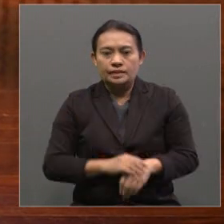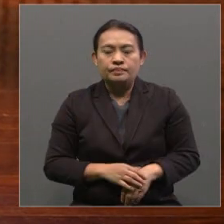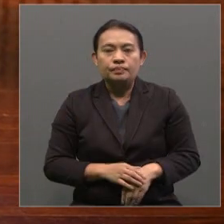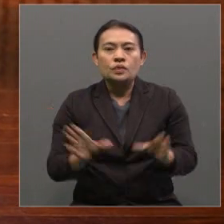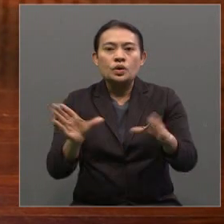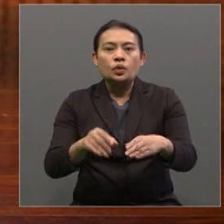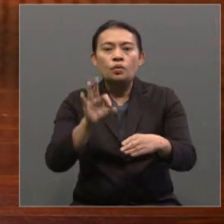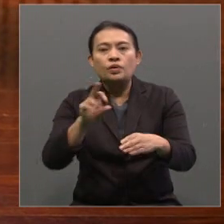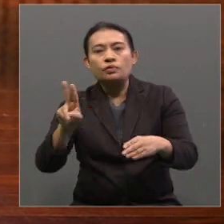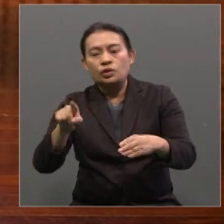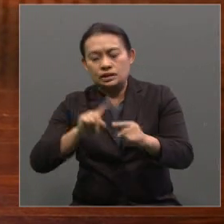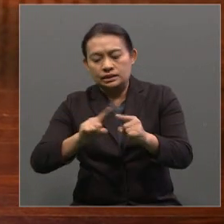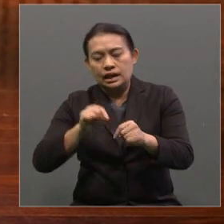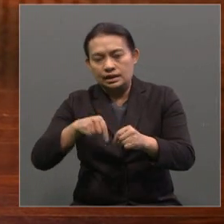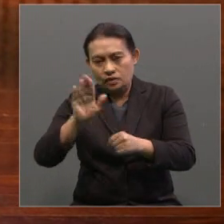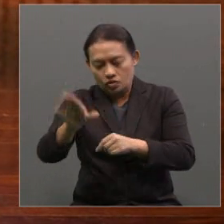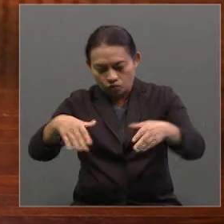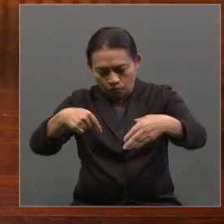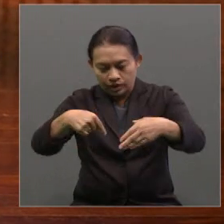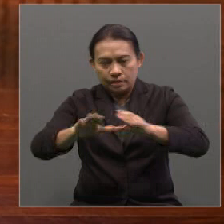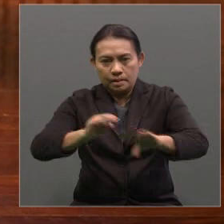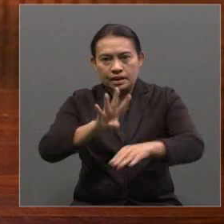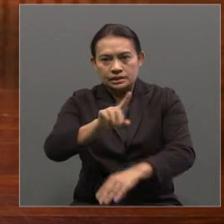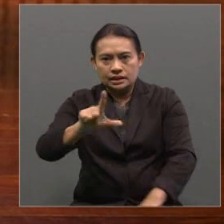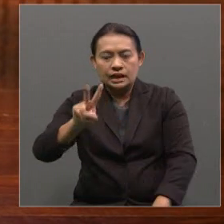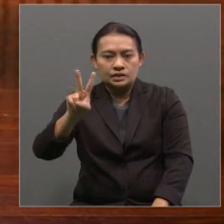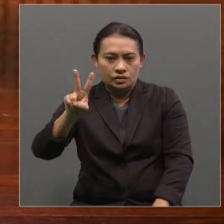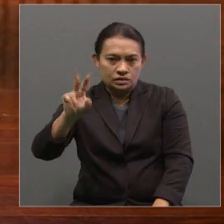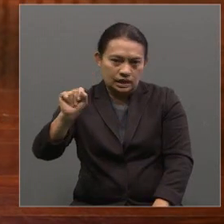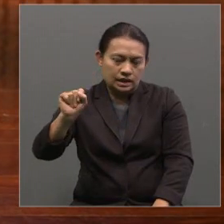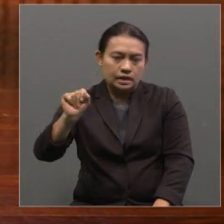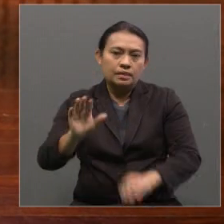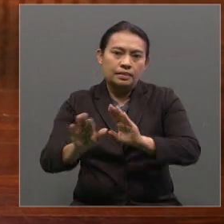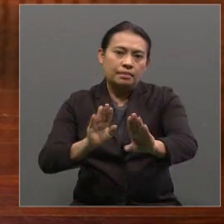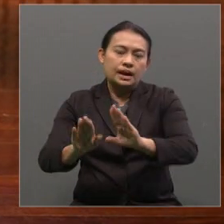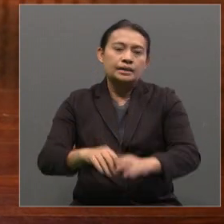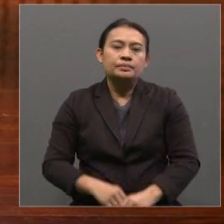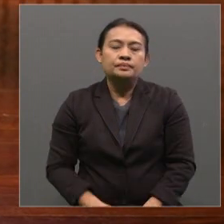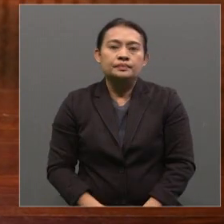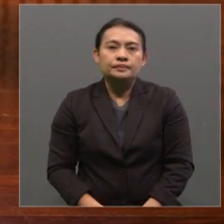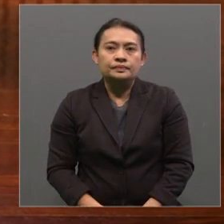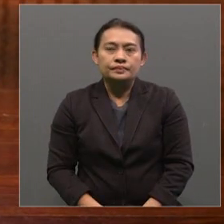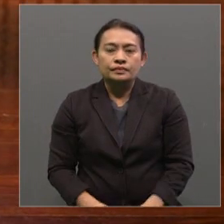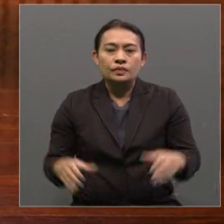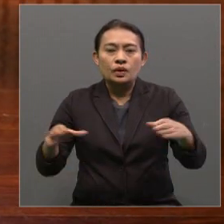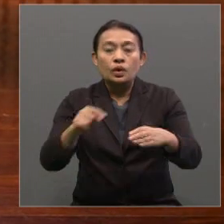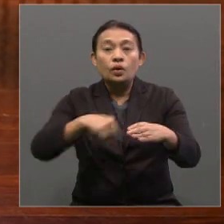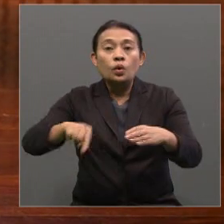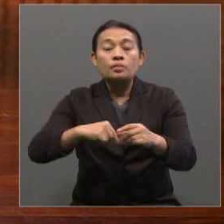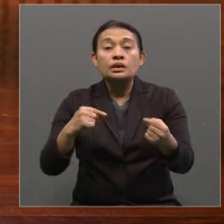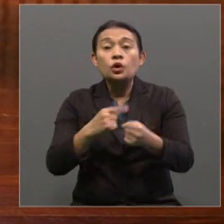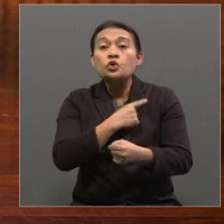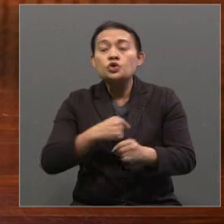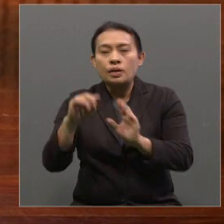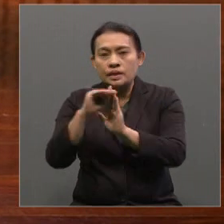หรือว่า first time voter เนี่ยกลุ่มนี้ประมาณ4ล้าน2ประมาณนี้ได้จ้ะกลุ่มเนี้ยส่วนใหญ่เขาชอบนโยบายแนวไหน